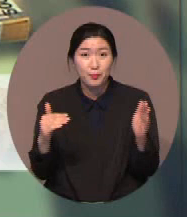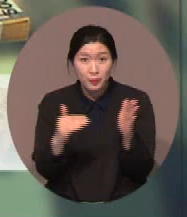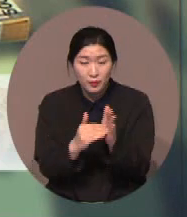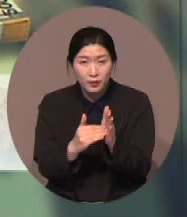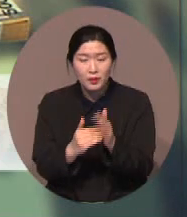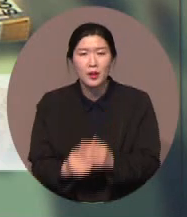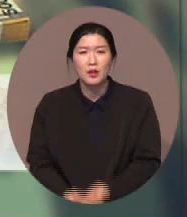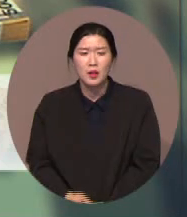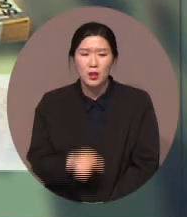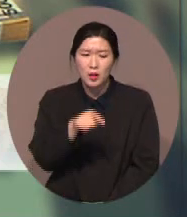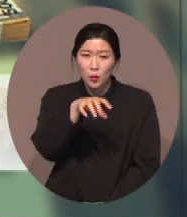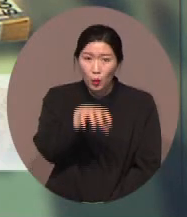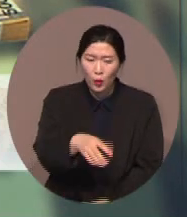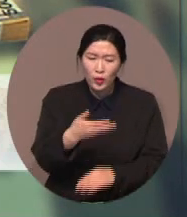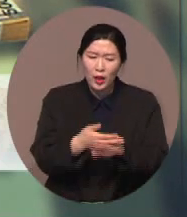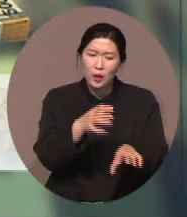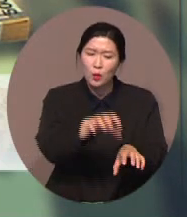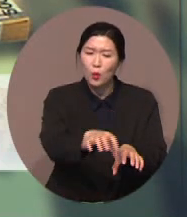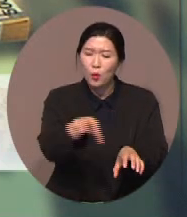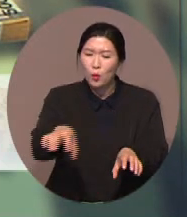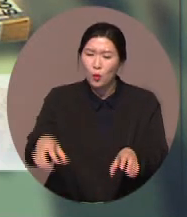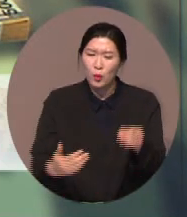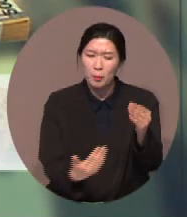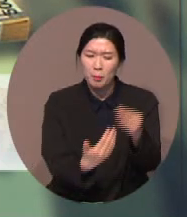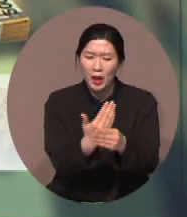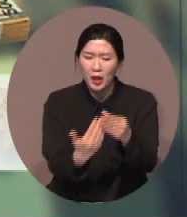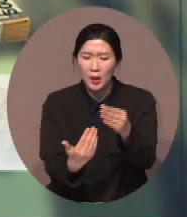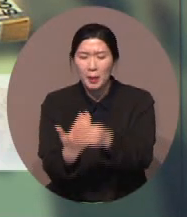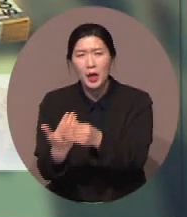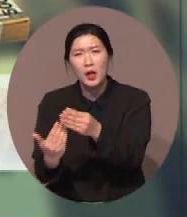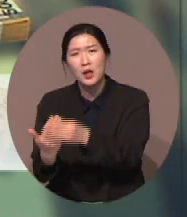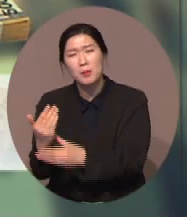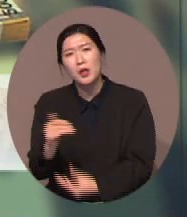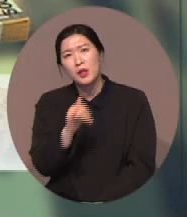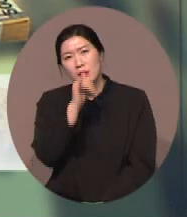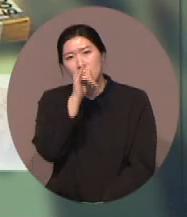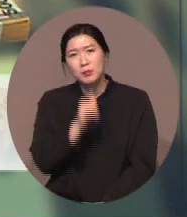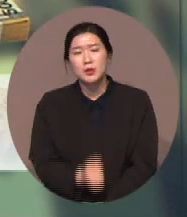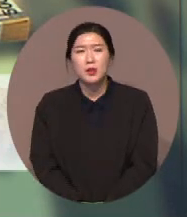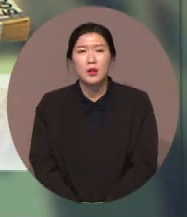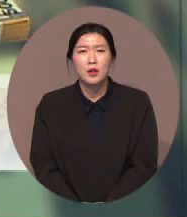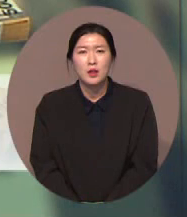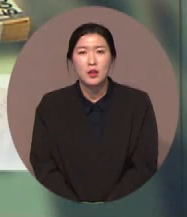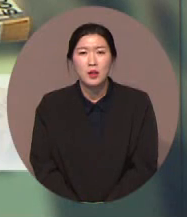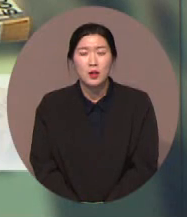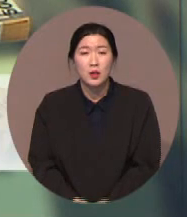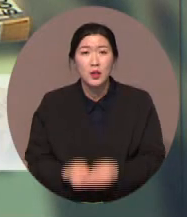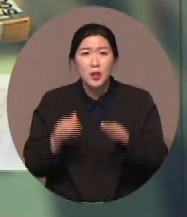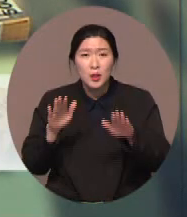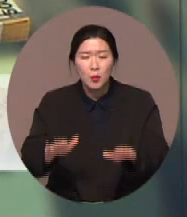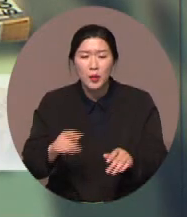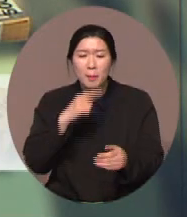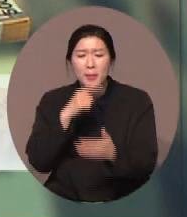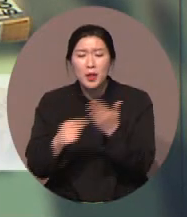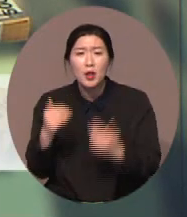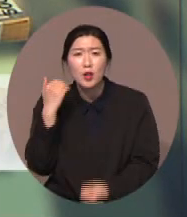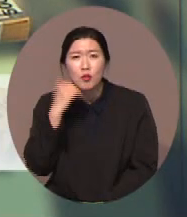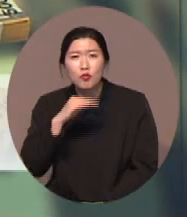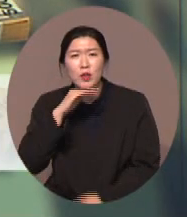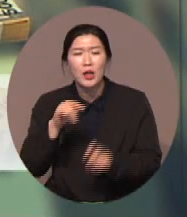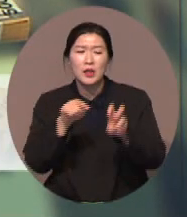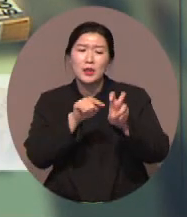이곳 말고도 지역에서 비슷한 사례가 또 있는 것으로 확인됐습니다 이번에도 대부분 2-30대의